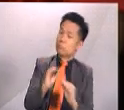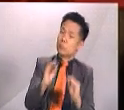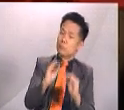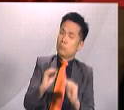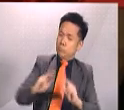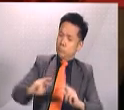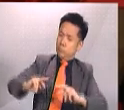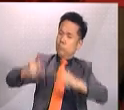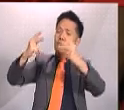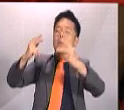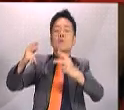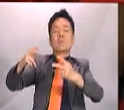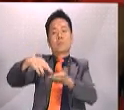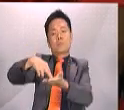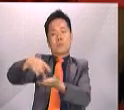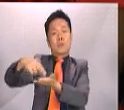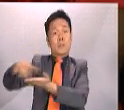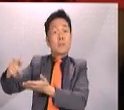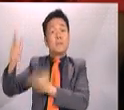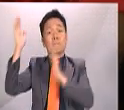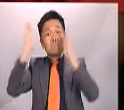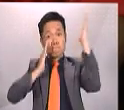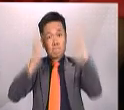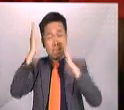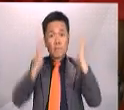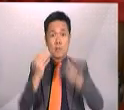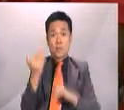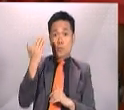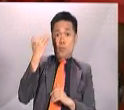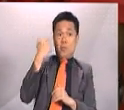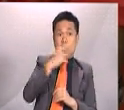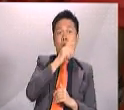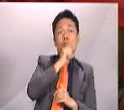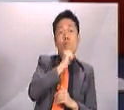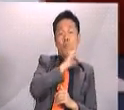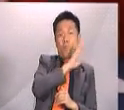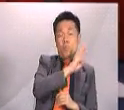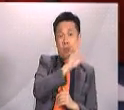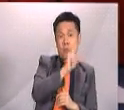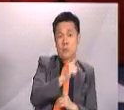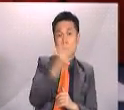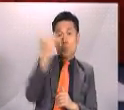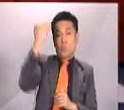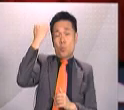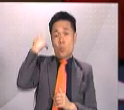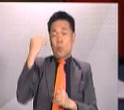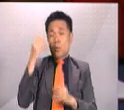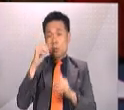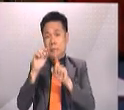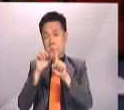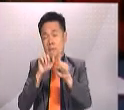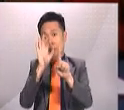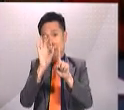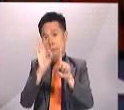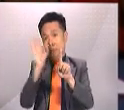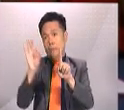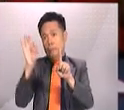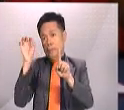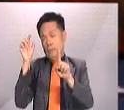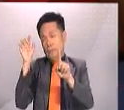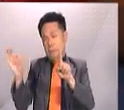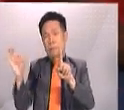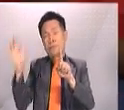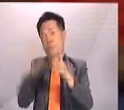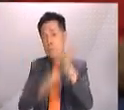juga. Mazan yang berusia 61 tahun pernah membantu Kuala Lumpur muncul juara Piala FA pada tahun 1999 dan